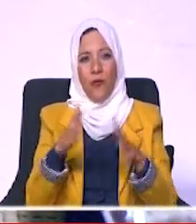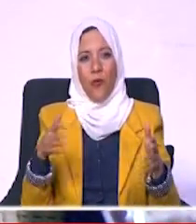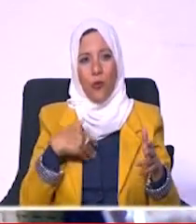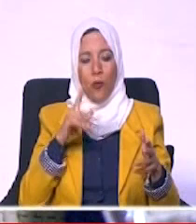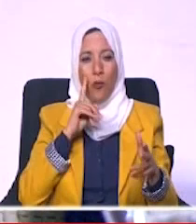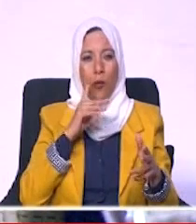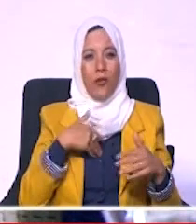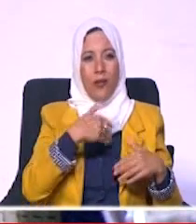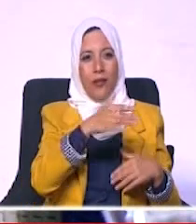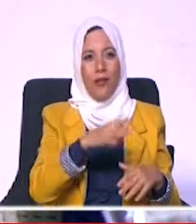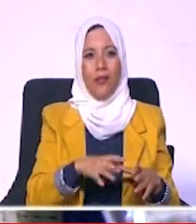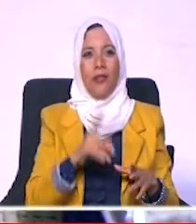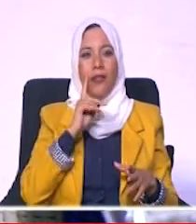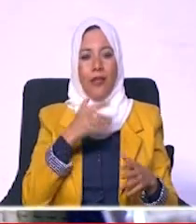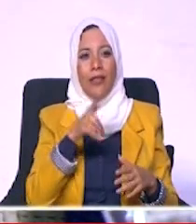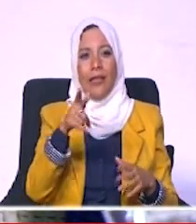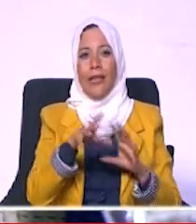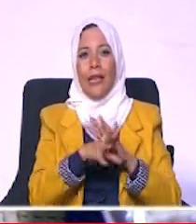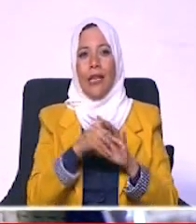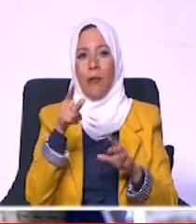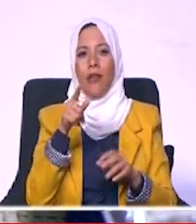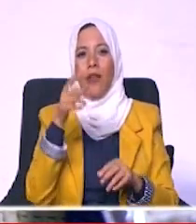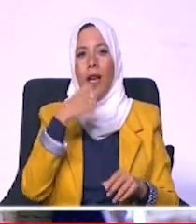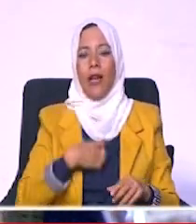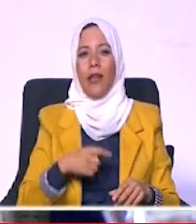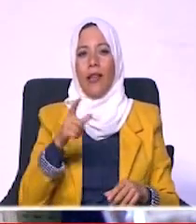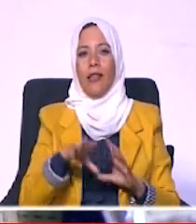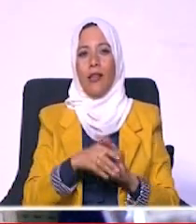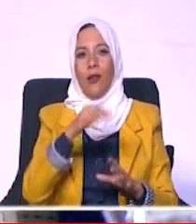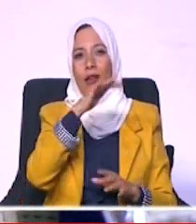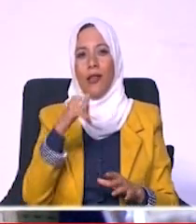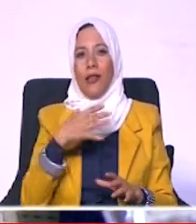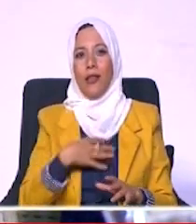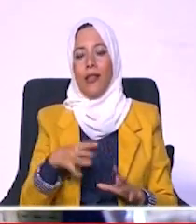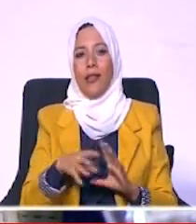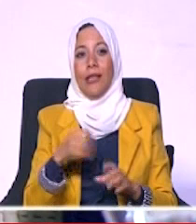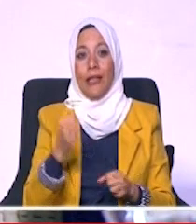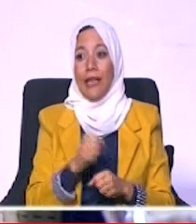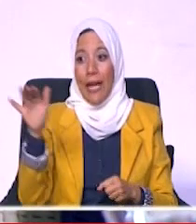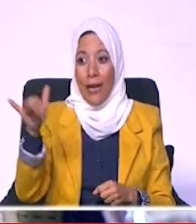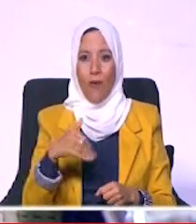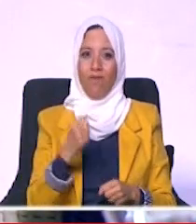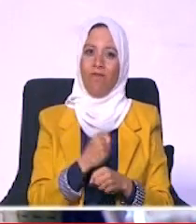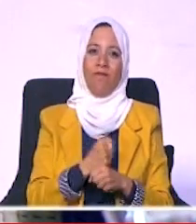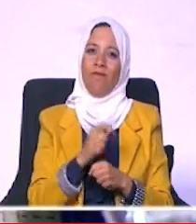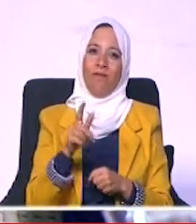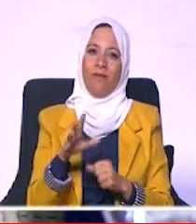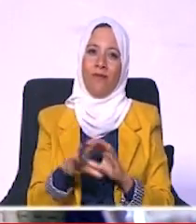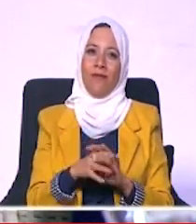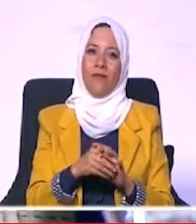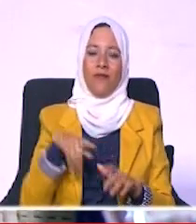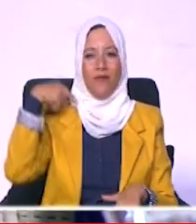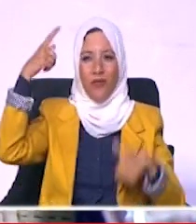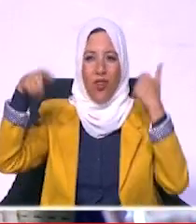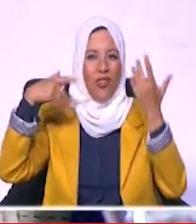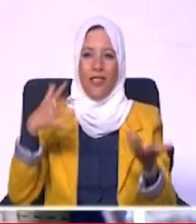مني ومن مامتك، أنت هتعمل إيه في حياتك اللي جاية؟ الحياة اللي جاية دي مخطط لها